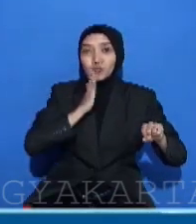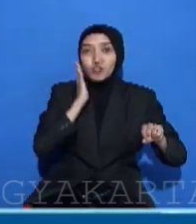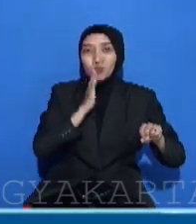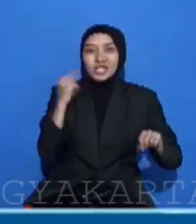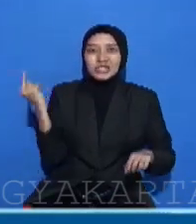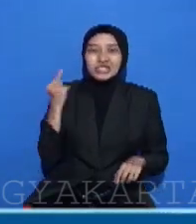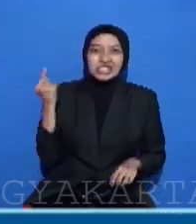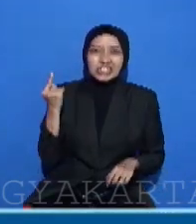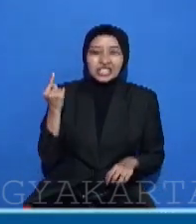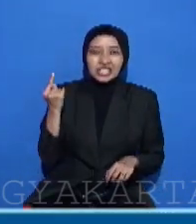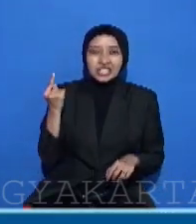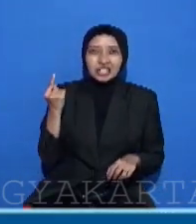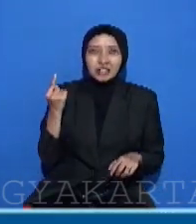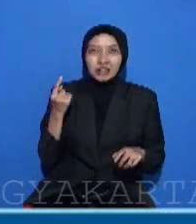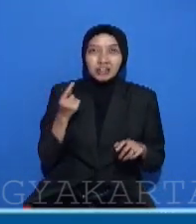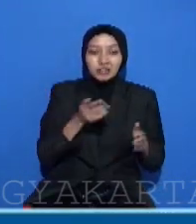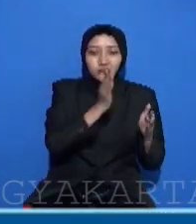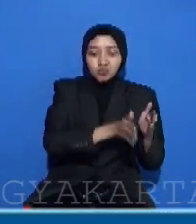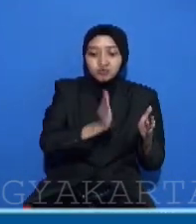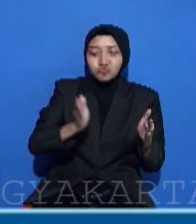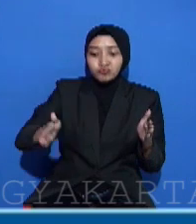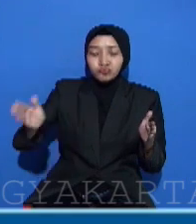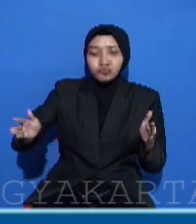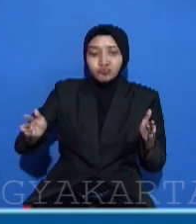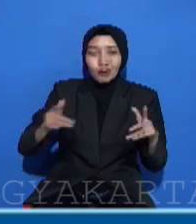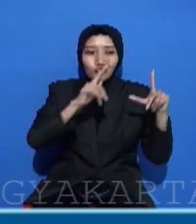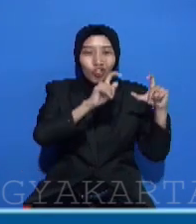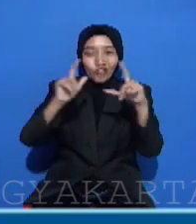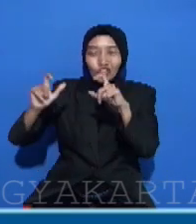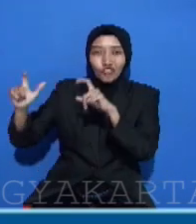dumadosreng ngadani Krido Kang di suatu